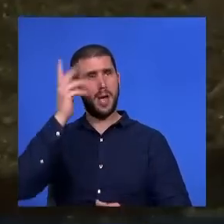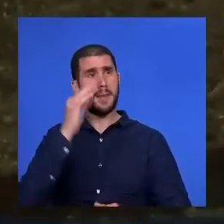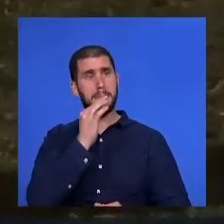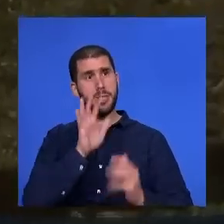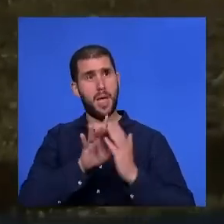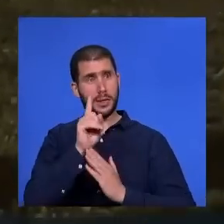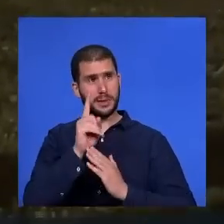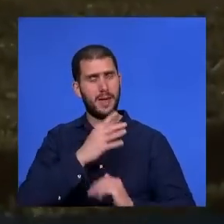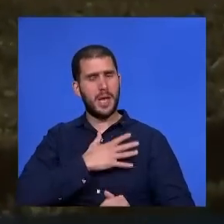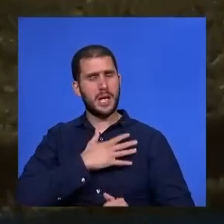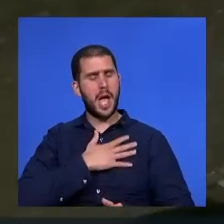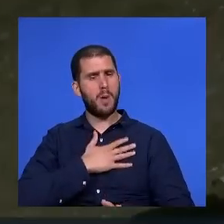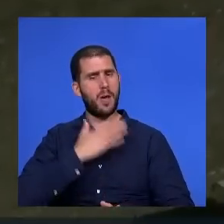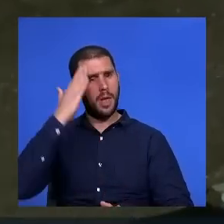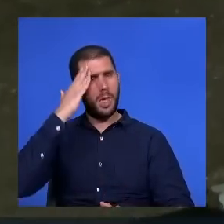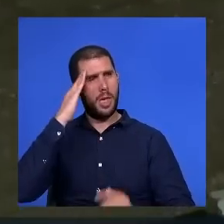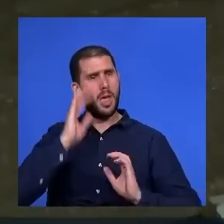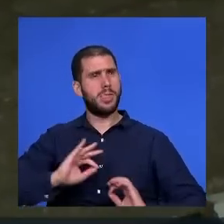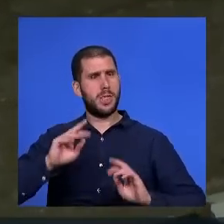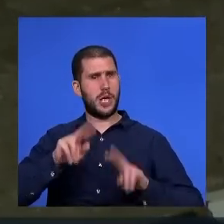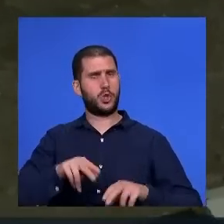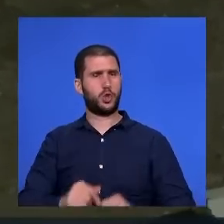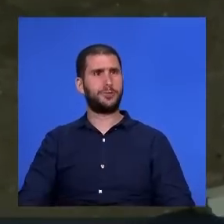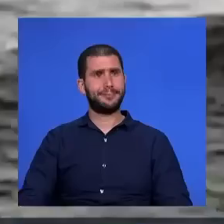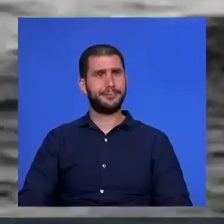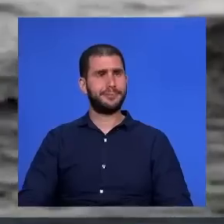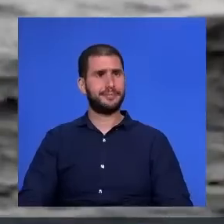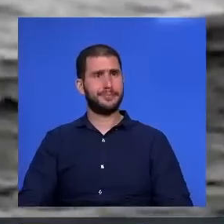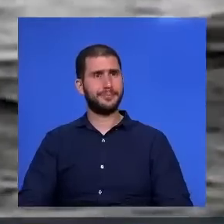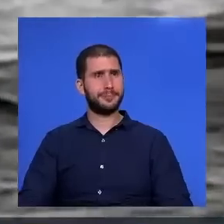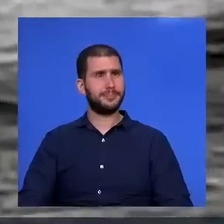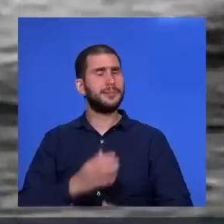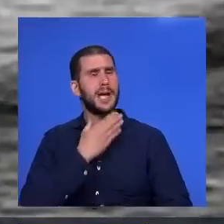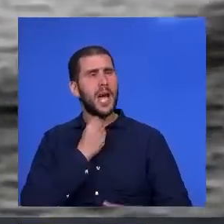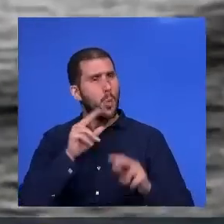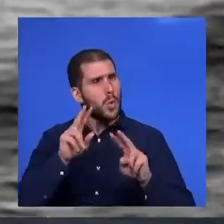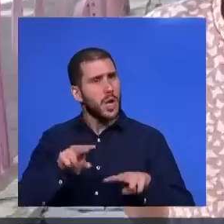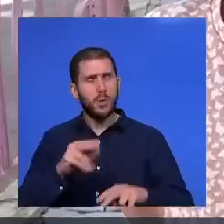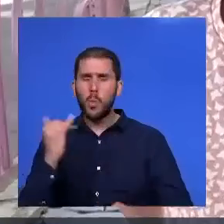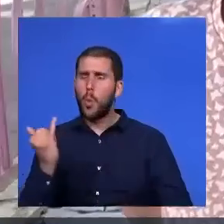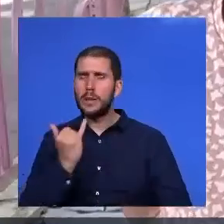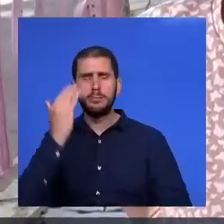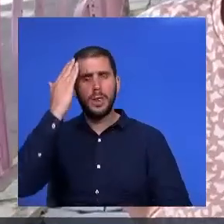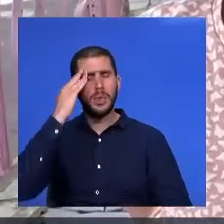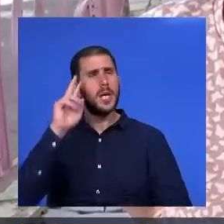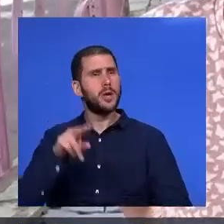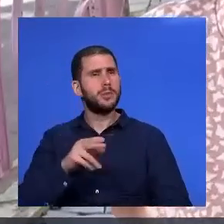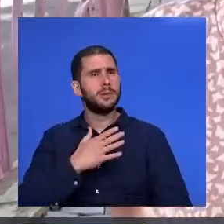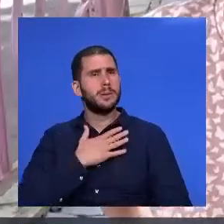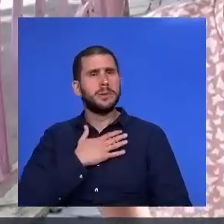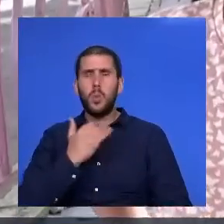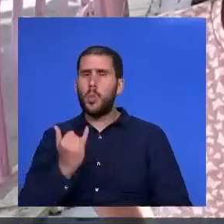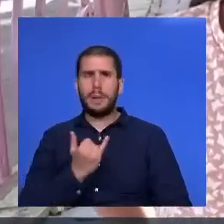11, והגעגוע לא מרפא. יש געגוע. כל הזמן. כאילו ממש כל